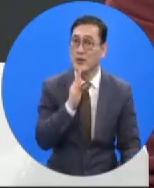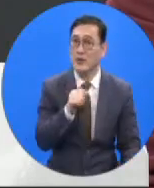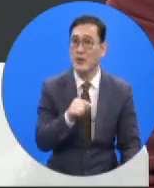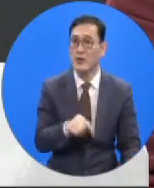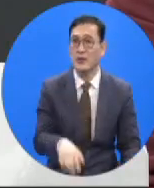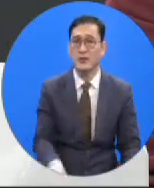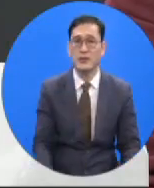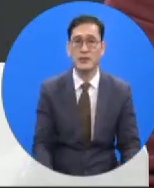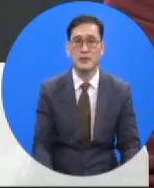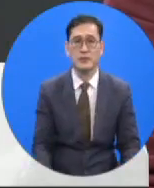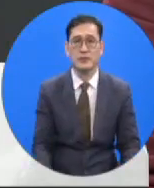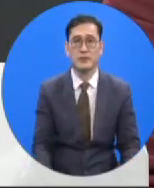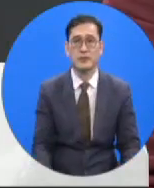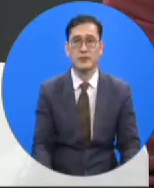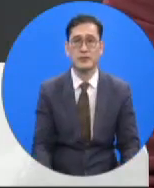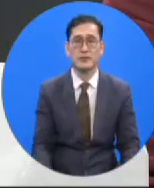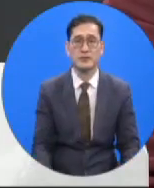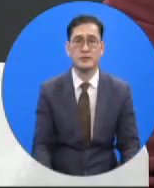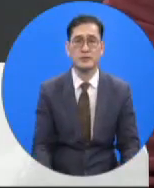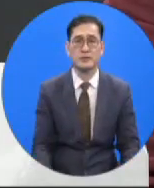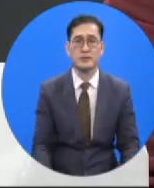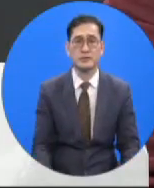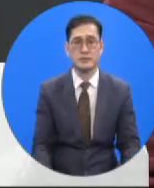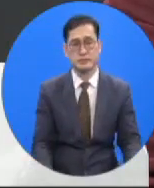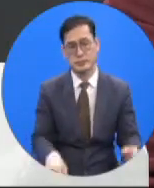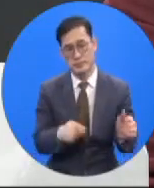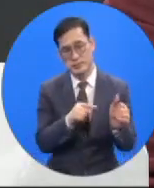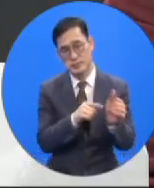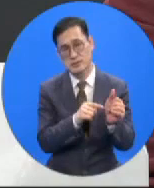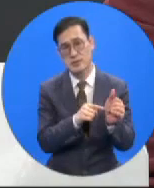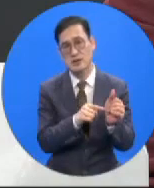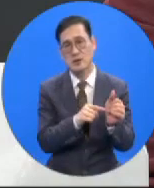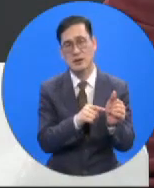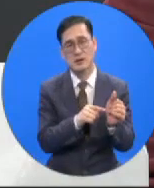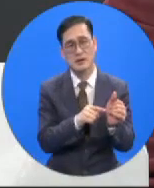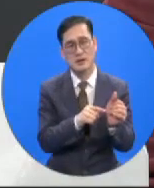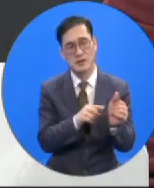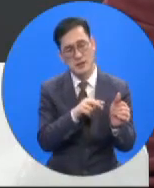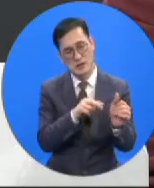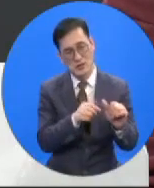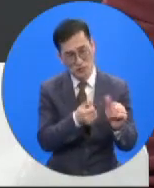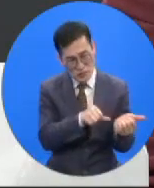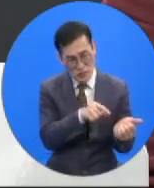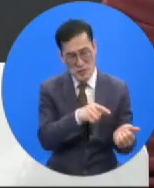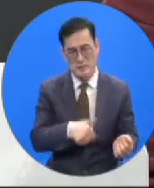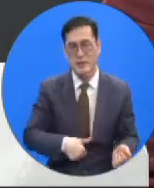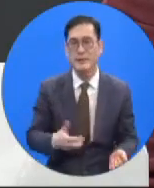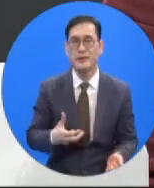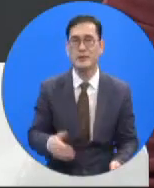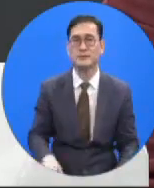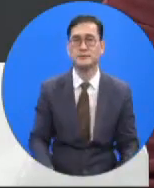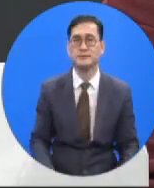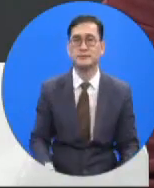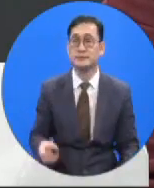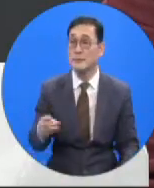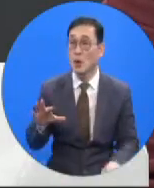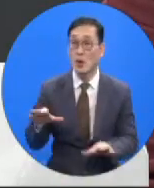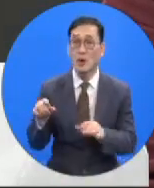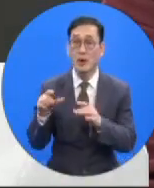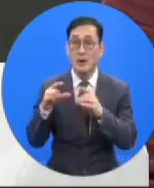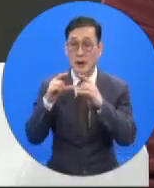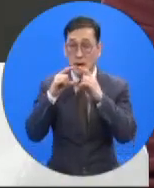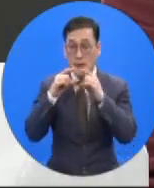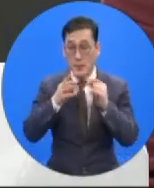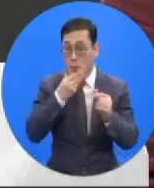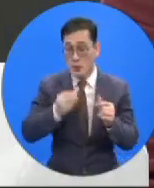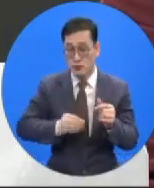요 자국 가슴 아픈 그 스트레스의 소년 이야기하고 싶지는 않고 선 좀전에 방으 보건복지부 싼 것은 았지만 김강희 차관도 마스크 않소